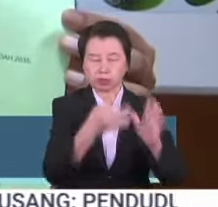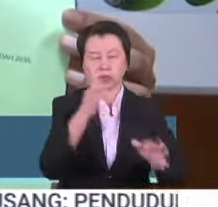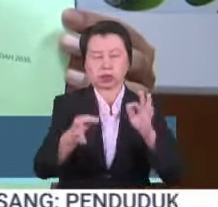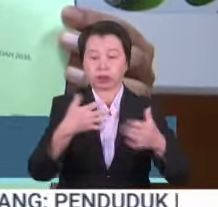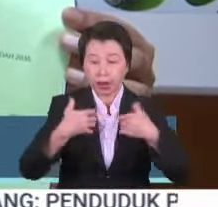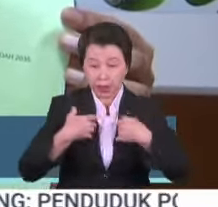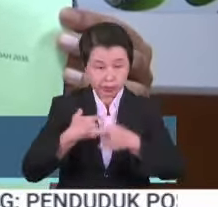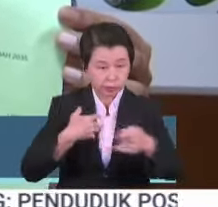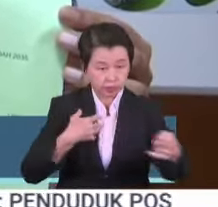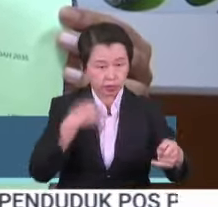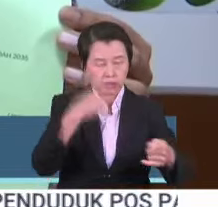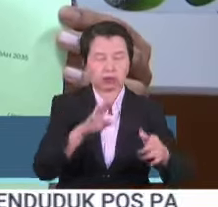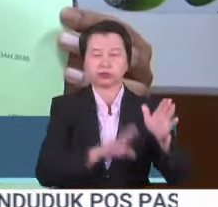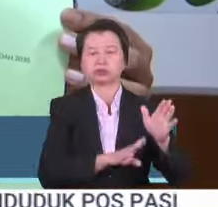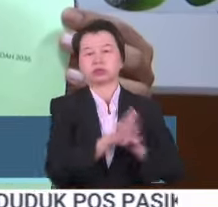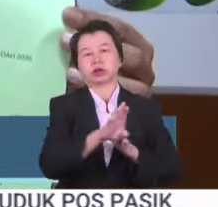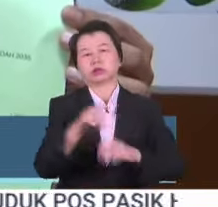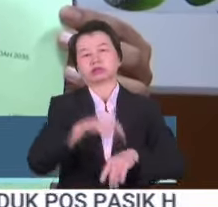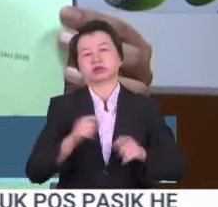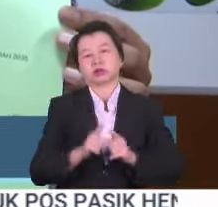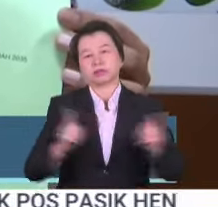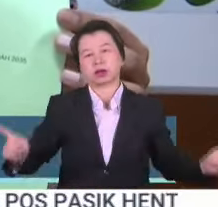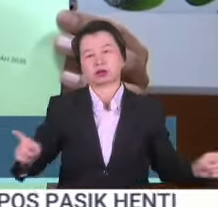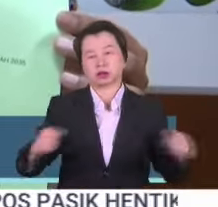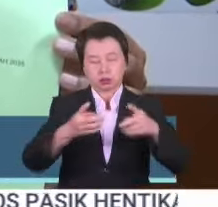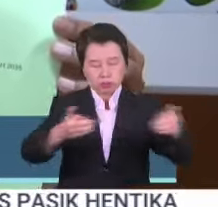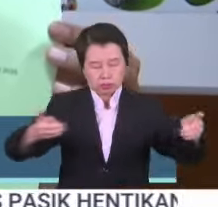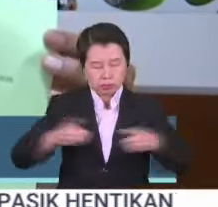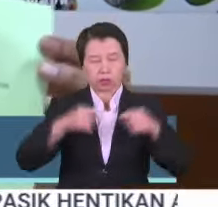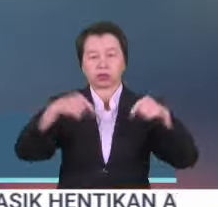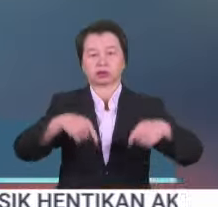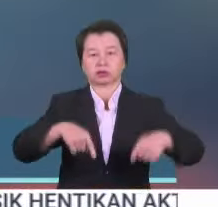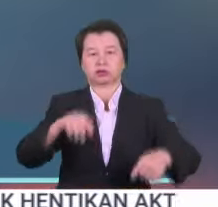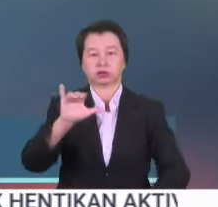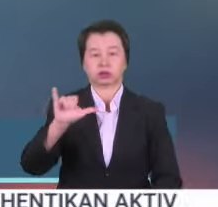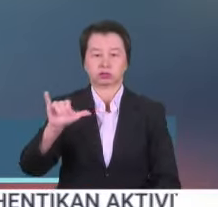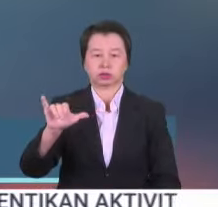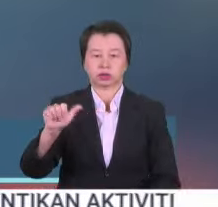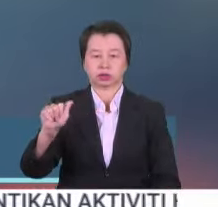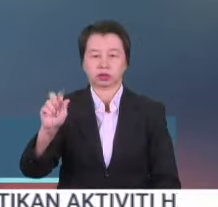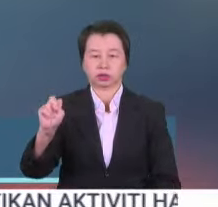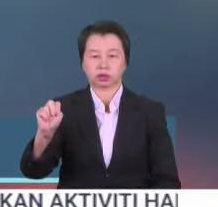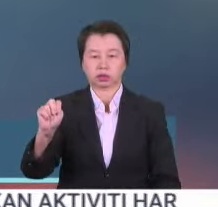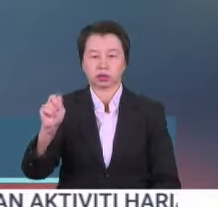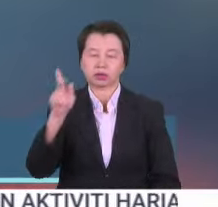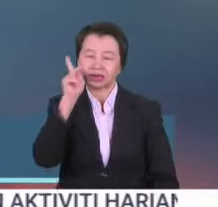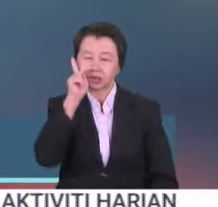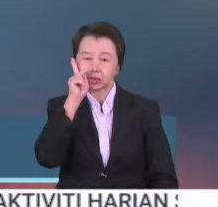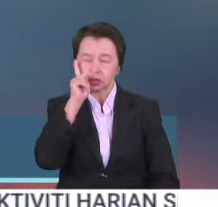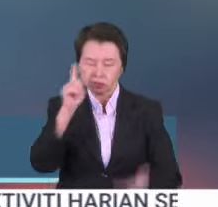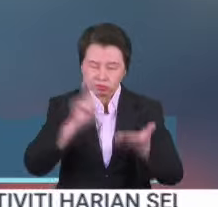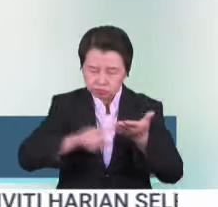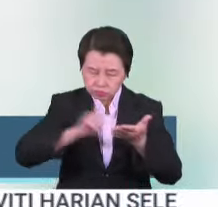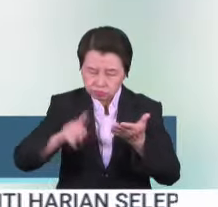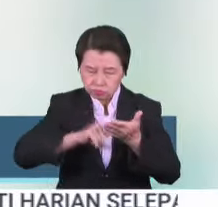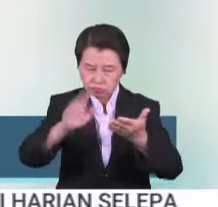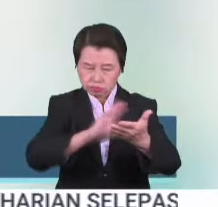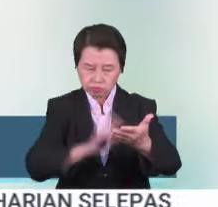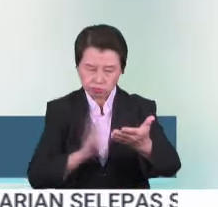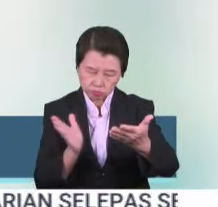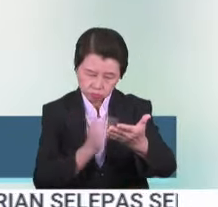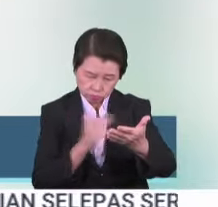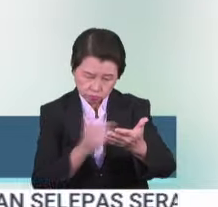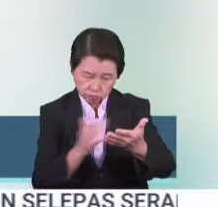ada demi Pembangunan Jangka Panjang di daerah Yan semakan terhadap dokumen draf rancangan